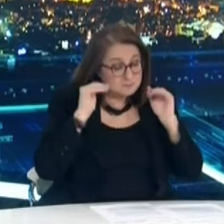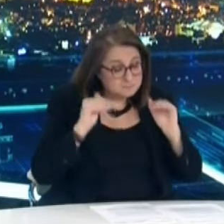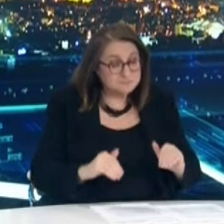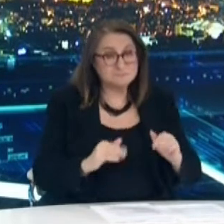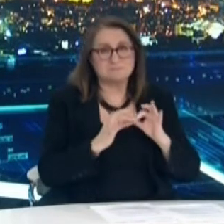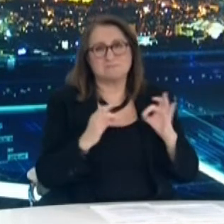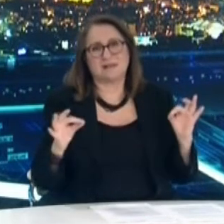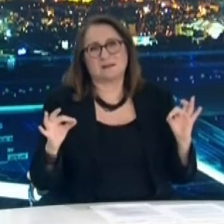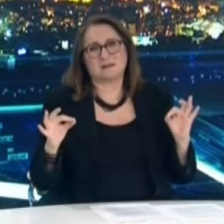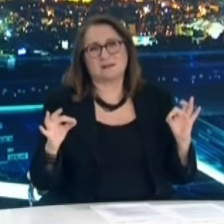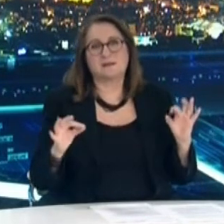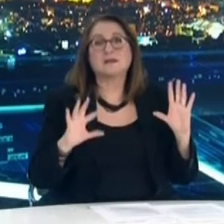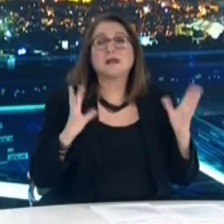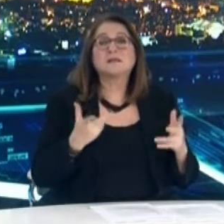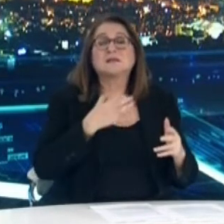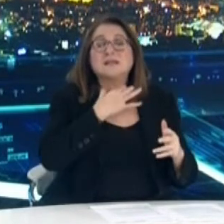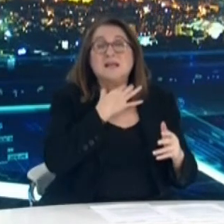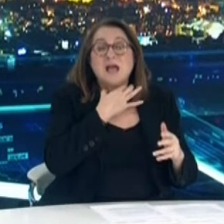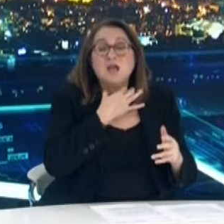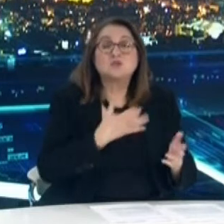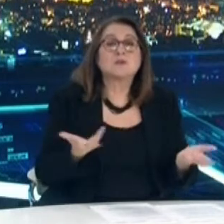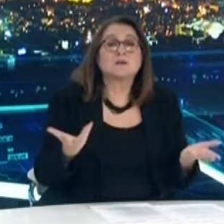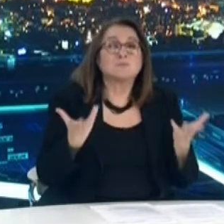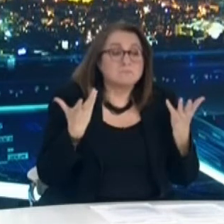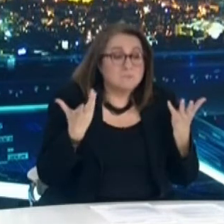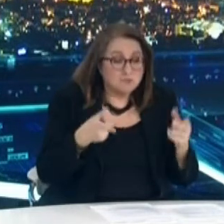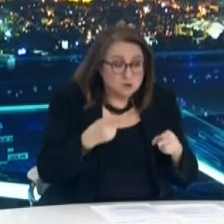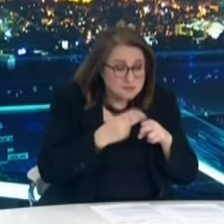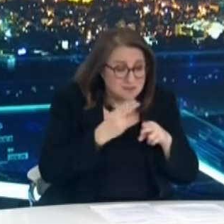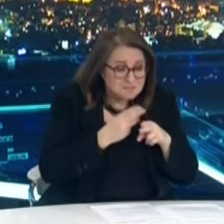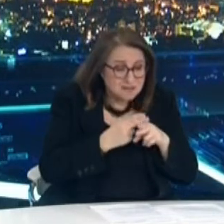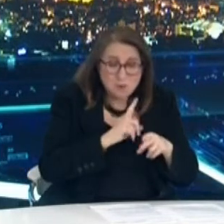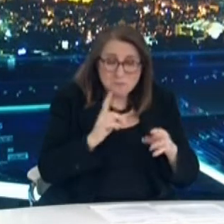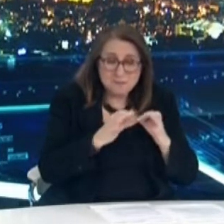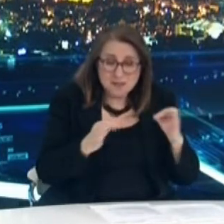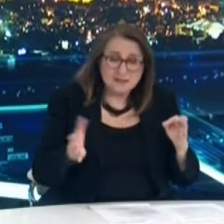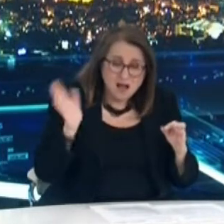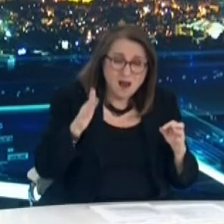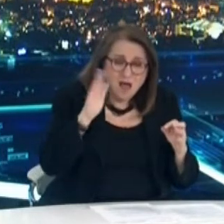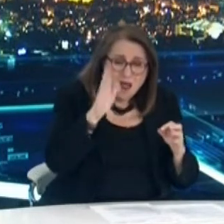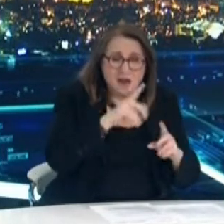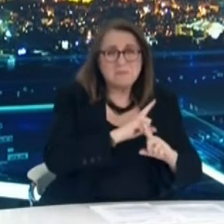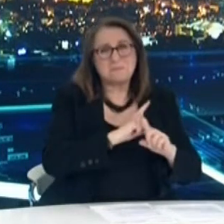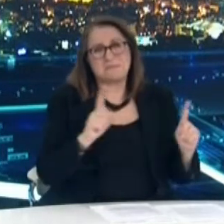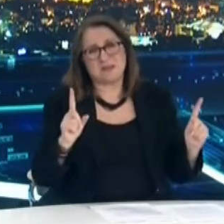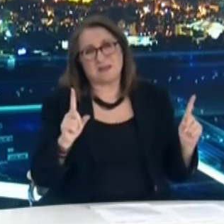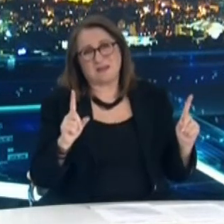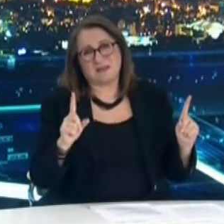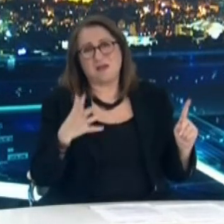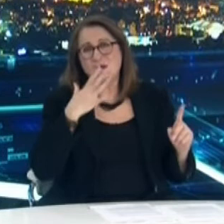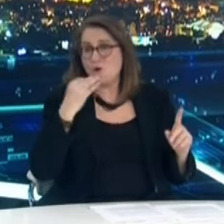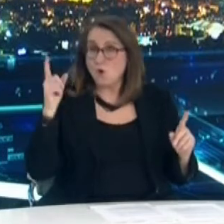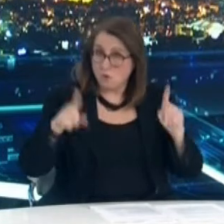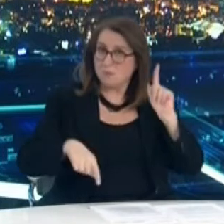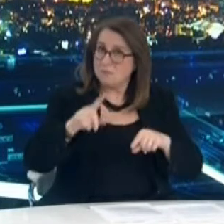μόνος τρόπος για να μην χρειαστούν επιπλέον μέτρα. Πόσο μάλλον περισσότερες από αυτές τις περιοχές έχουν ταλαιπωρηθεί πρόσφατα από τέτοιου είδους πρόσθετα